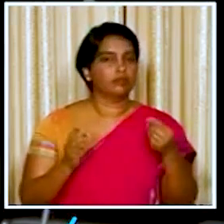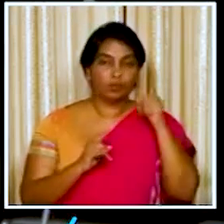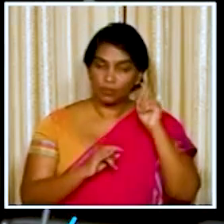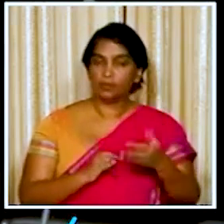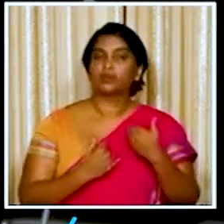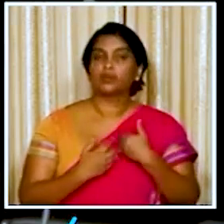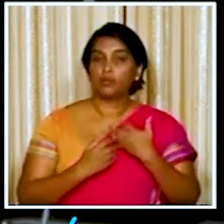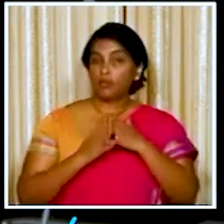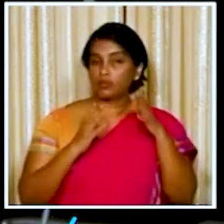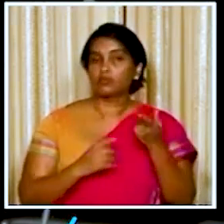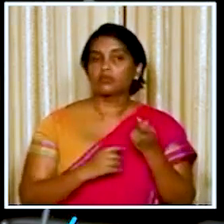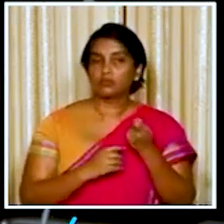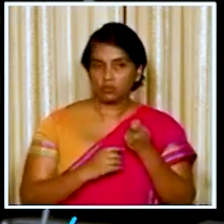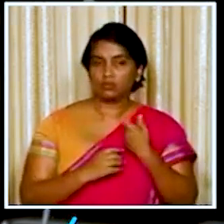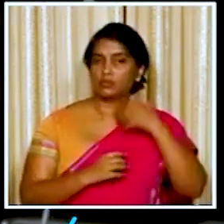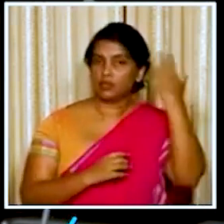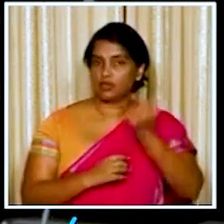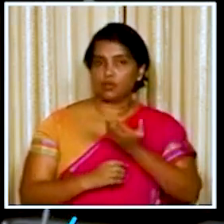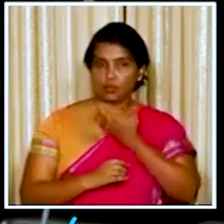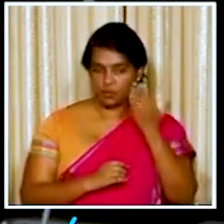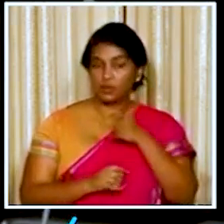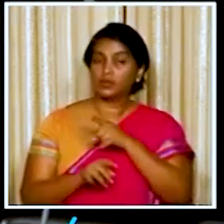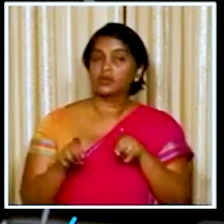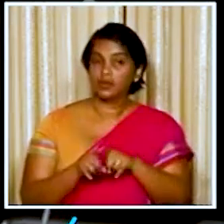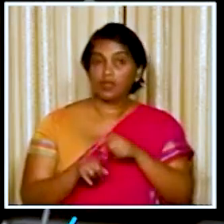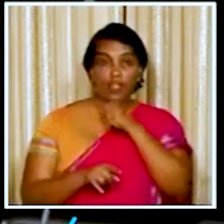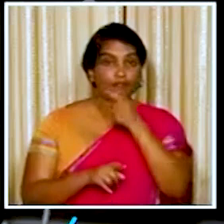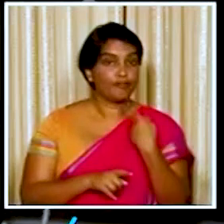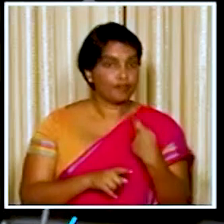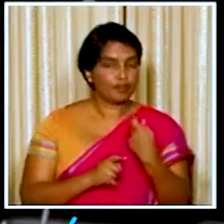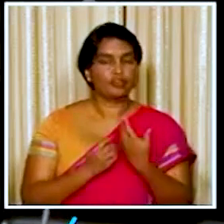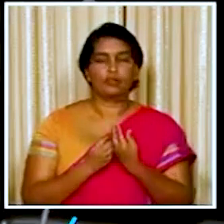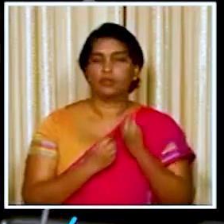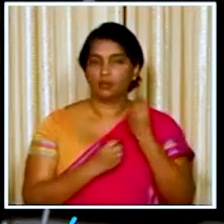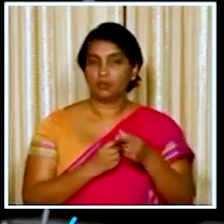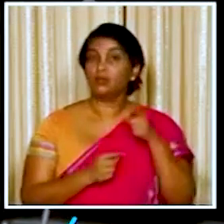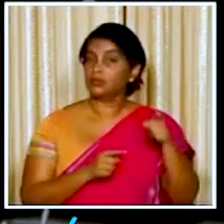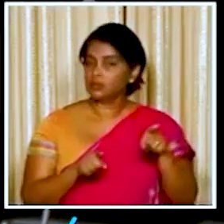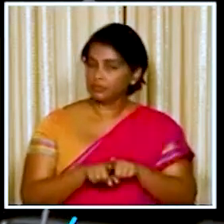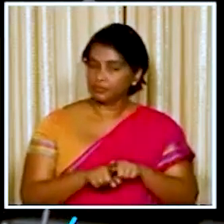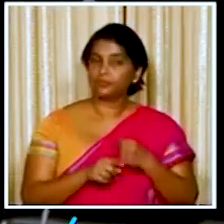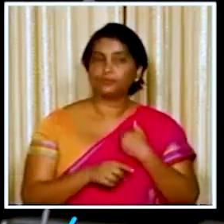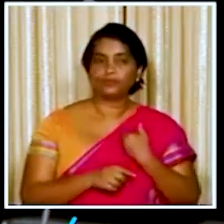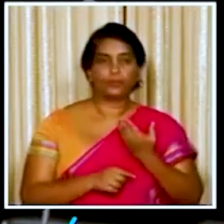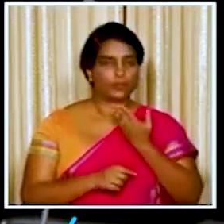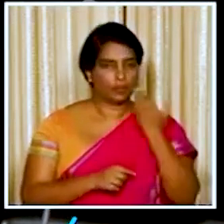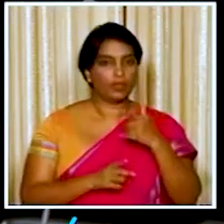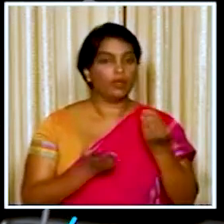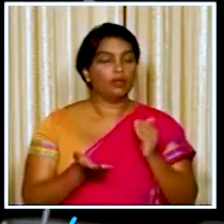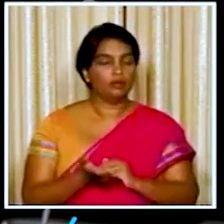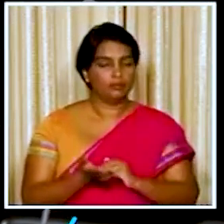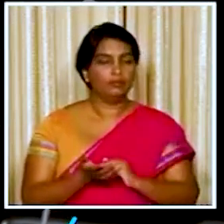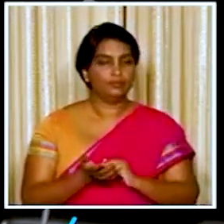අපිට විශාල මුදල් ප්‍රමාණයක් ගෙන්න ගන්න පුළුවන් වුණා. ඒ වගේම විශ්‍රාම වැටුප් ක්‍රමයක් අපි ආරම්භ කළා. ඒ හරහාත් අපිට පුළුවන් වුණා තවත්